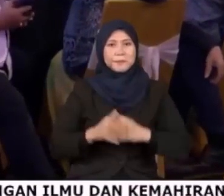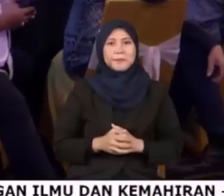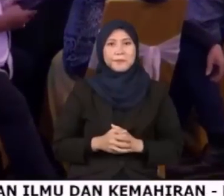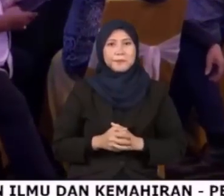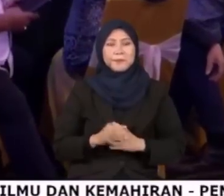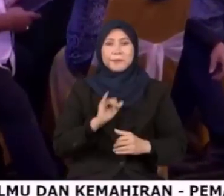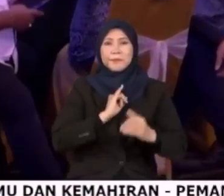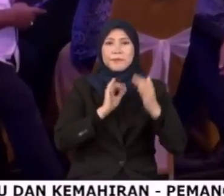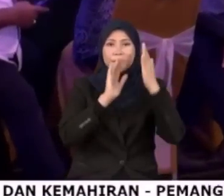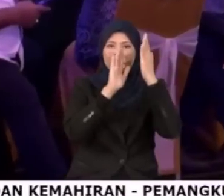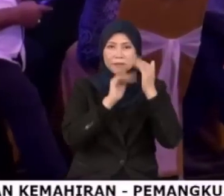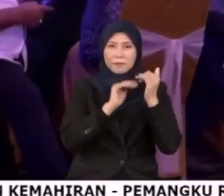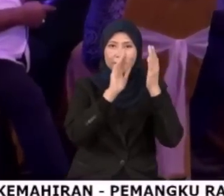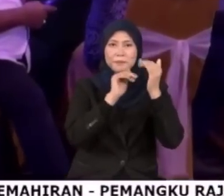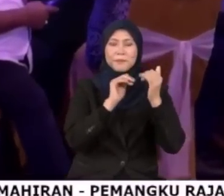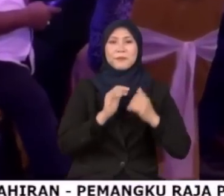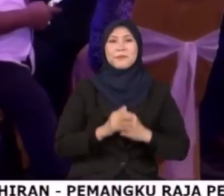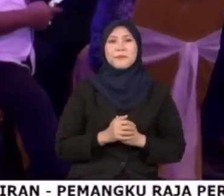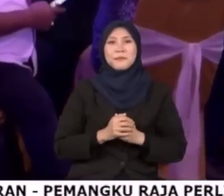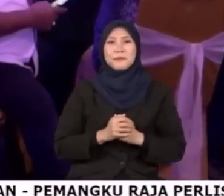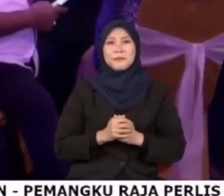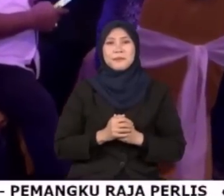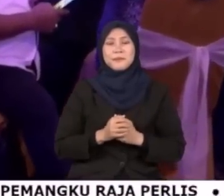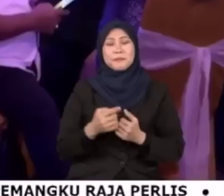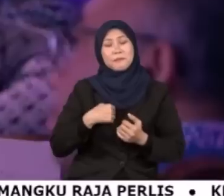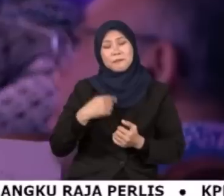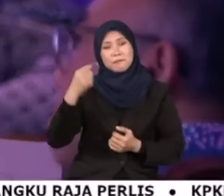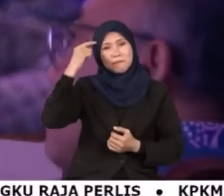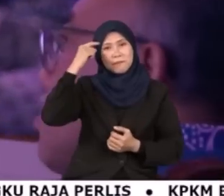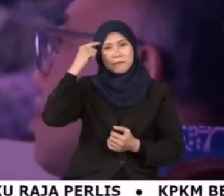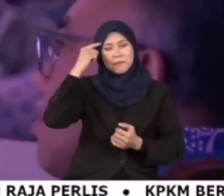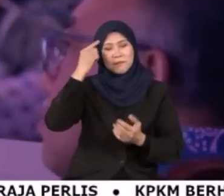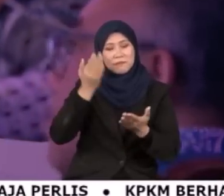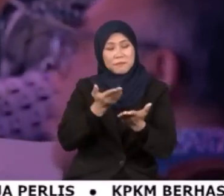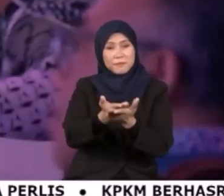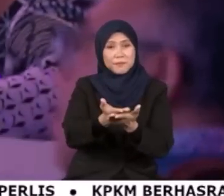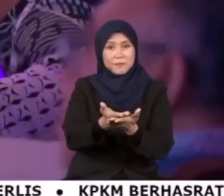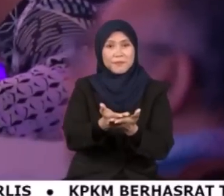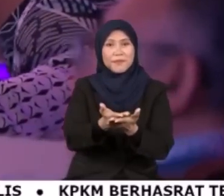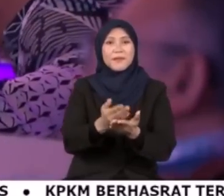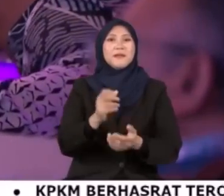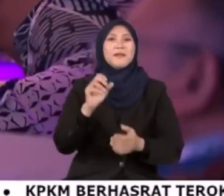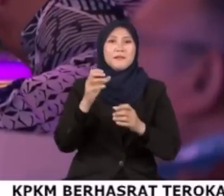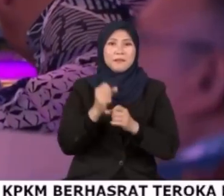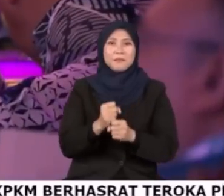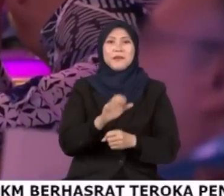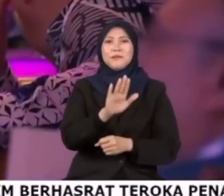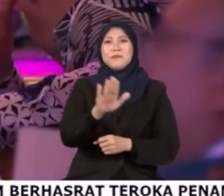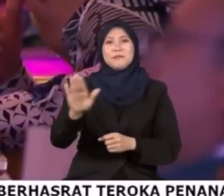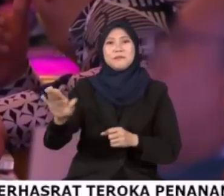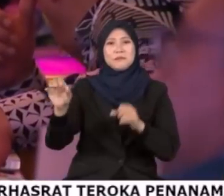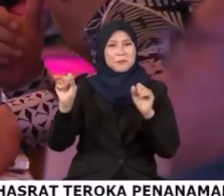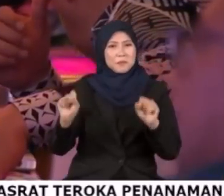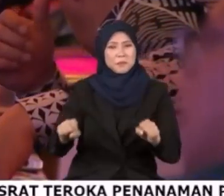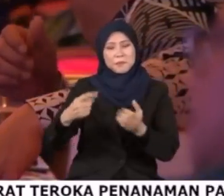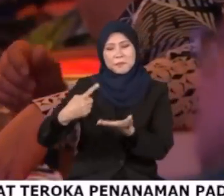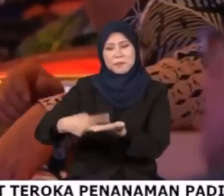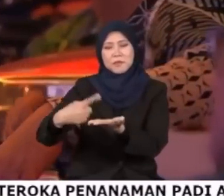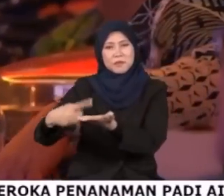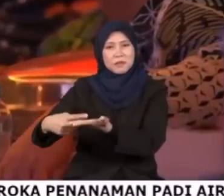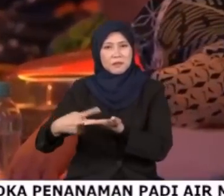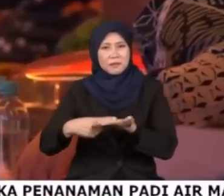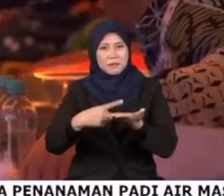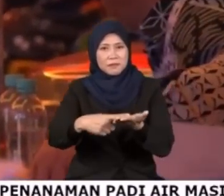jadi saya harap pandangan ini dapat sudah buat cadangkan bincang